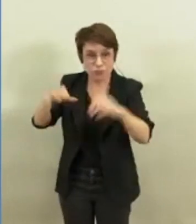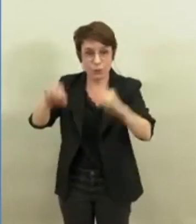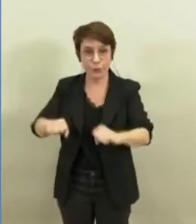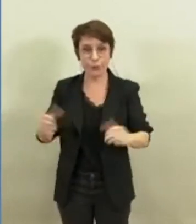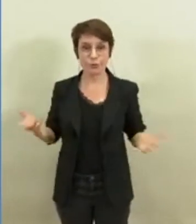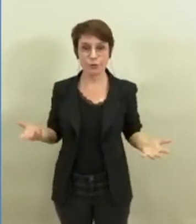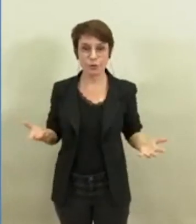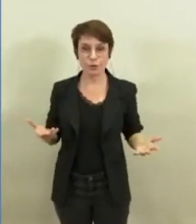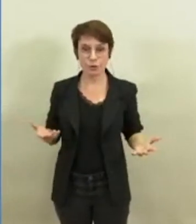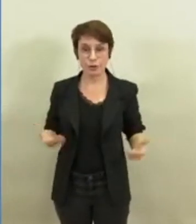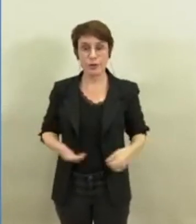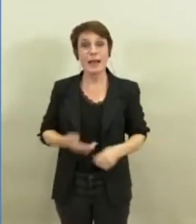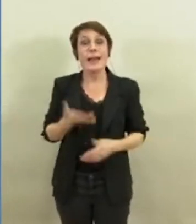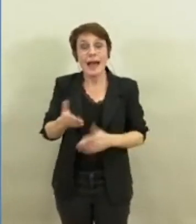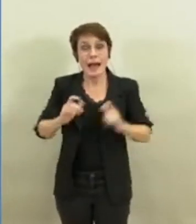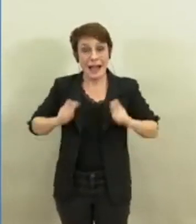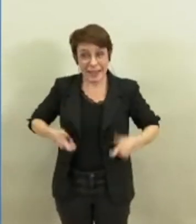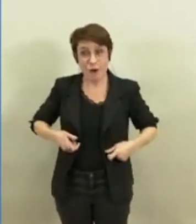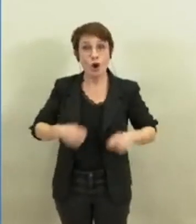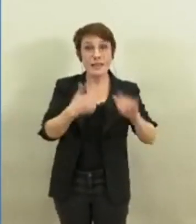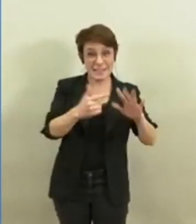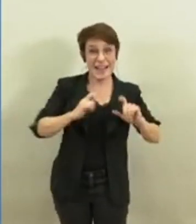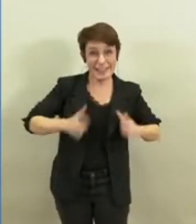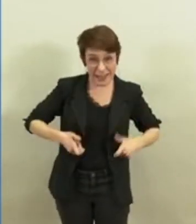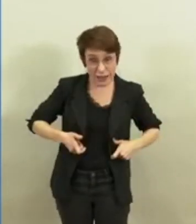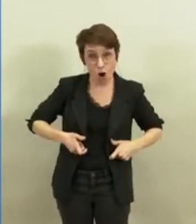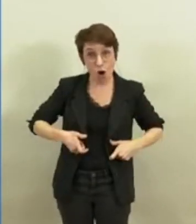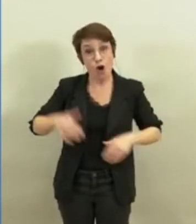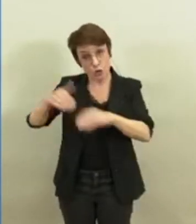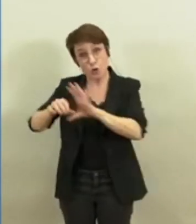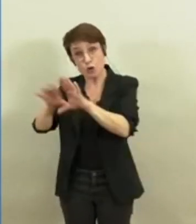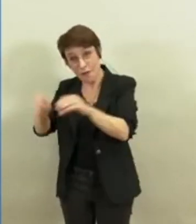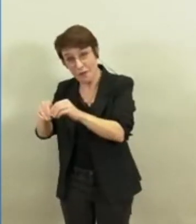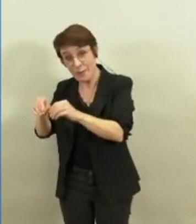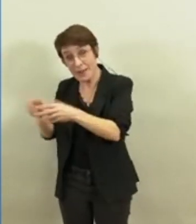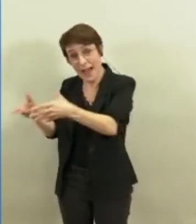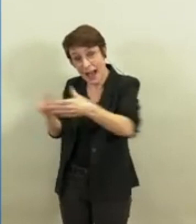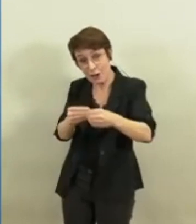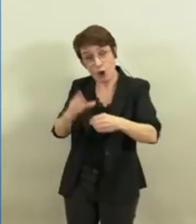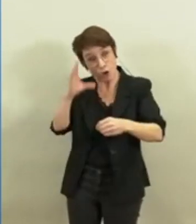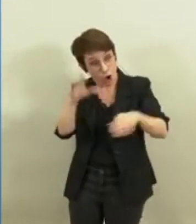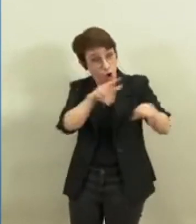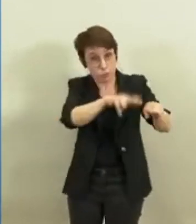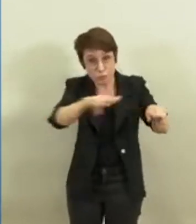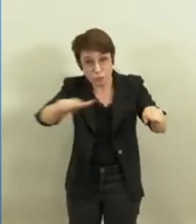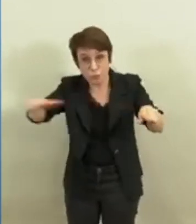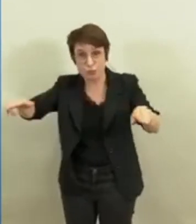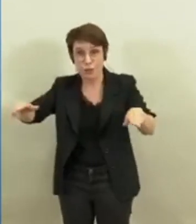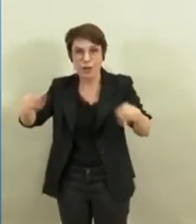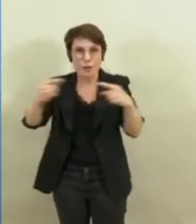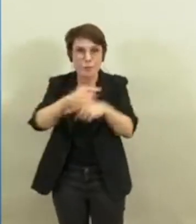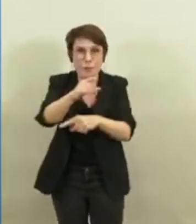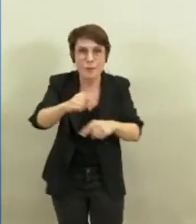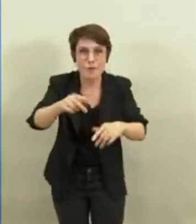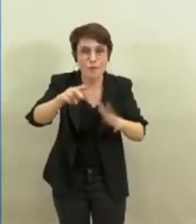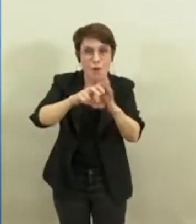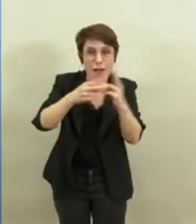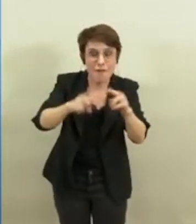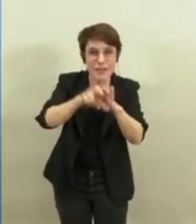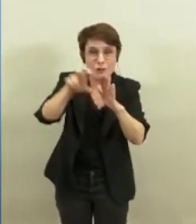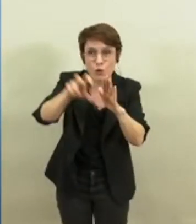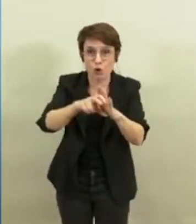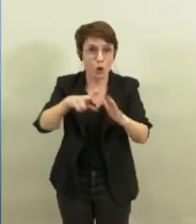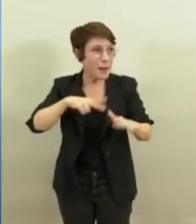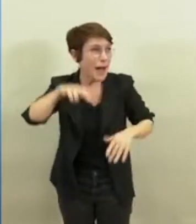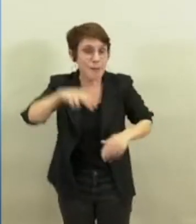7 écoles qui reçoivent des familles, des femmes et des enfants, pour les abriter, alors que vous avez des logements vides au 10 du Galerie